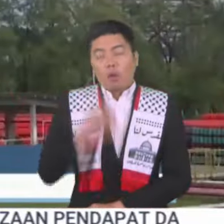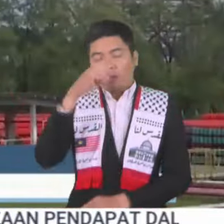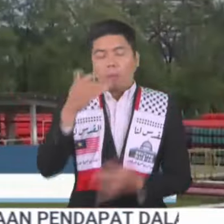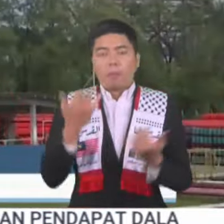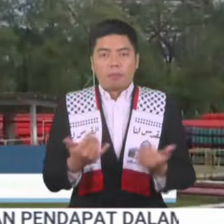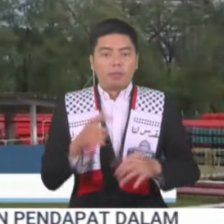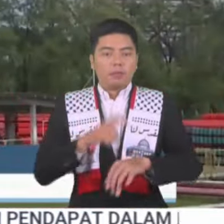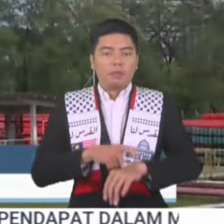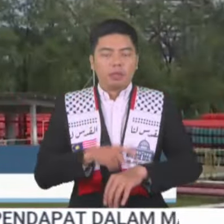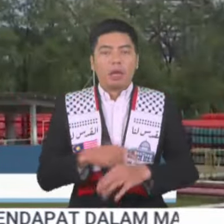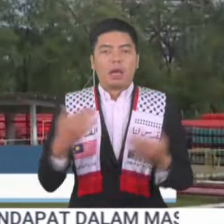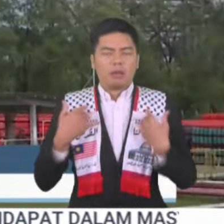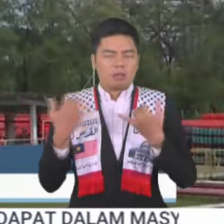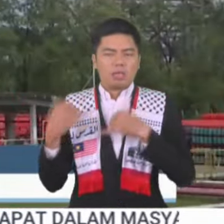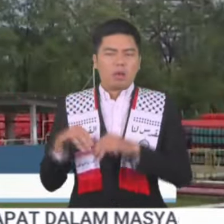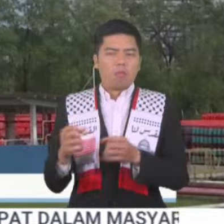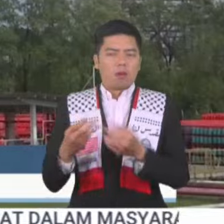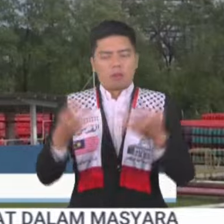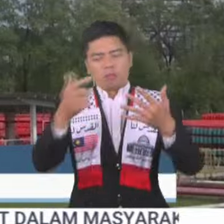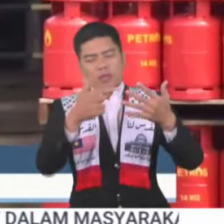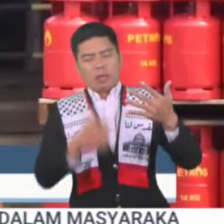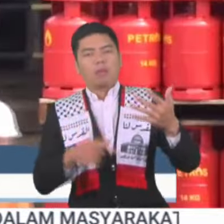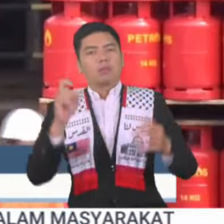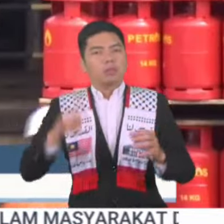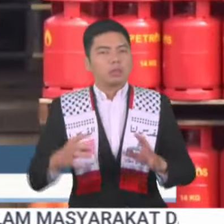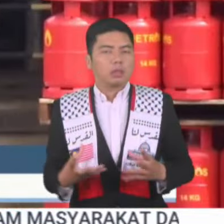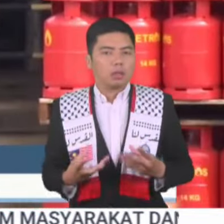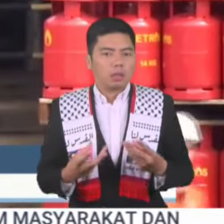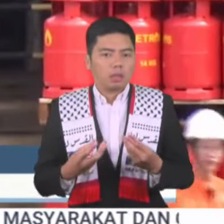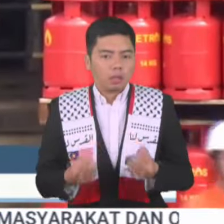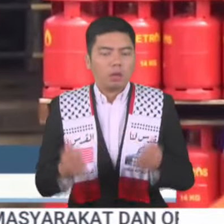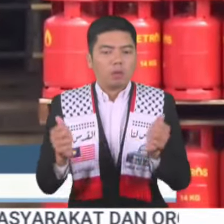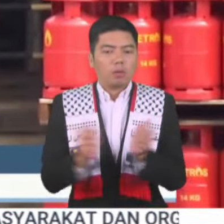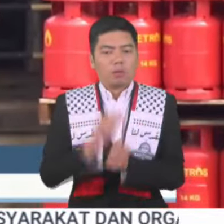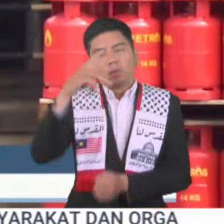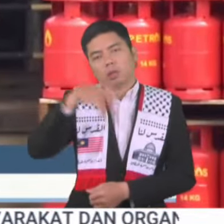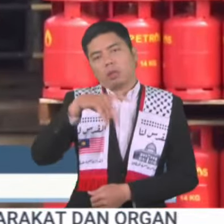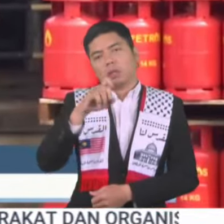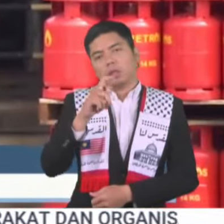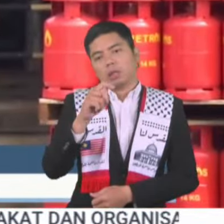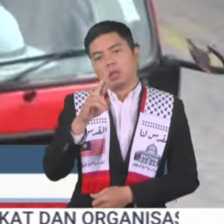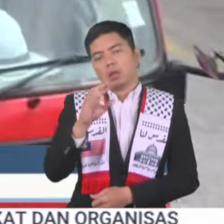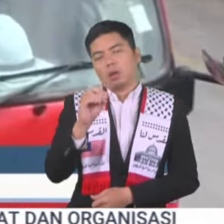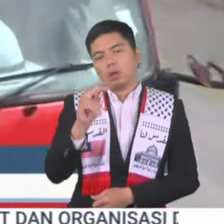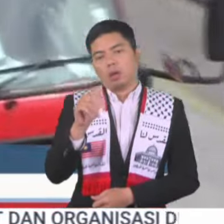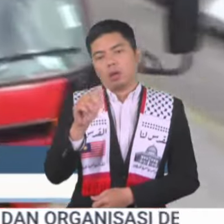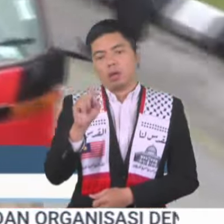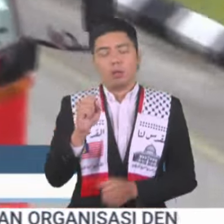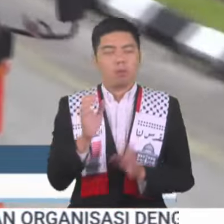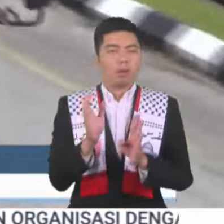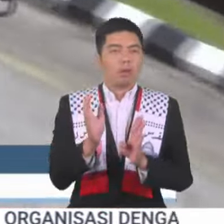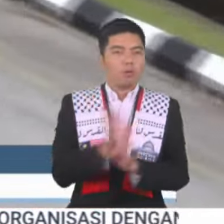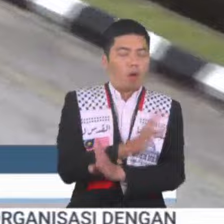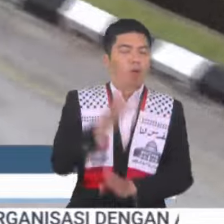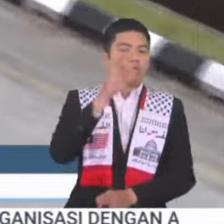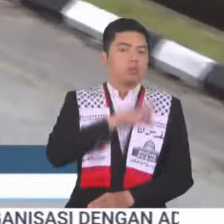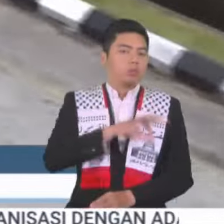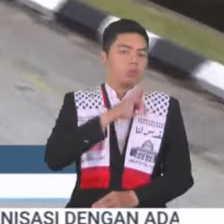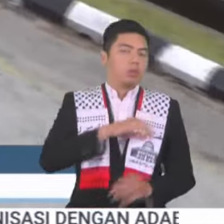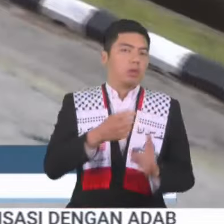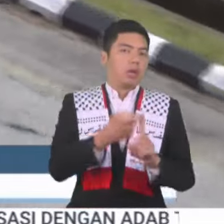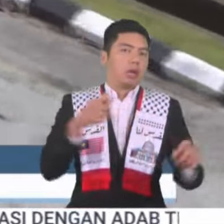ini masih terdapat beberapa perkara yang perlu diselesaikan dengan Petronas sebelum dapat meraih hasil dari aktiviti